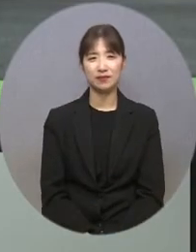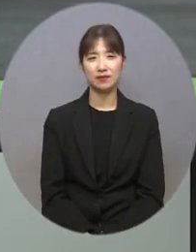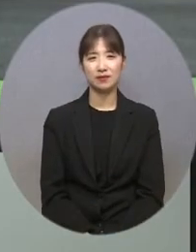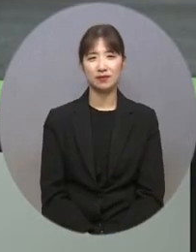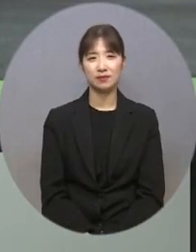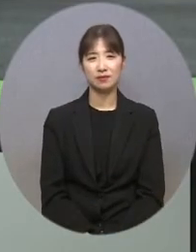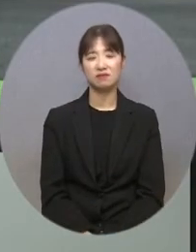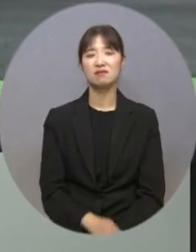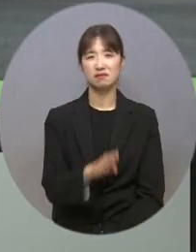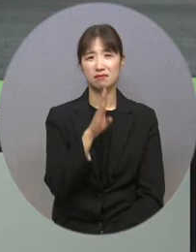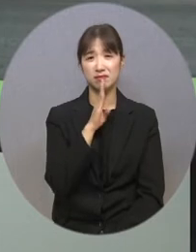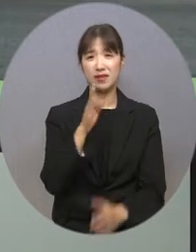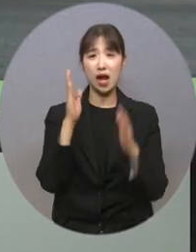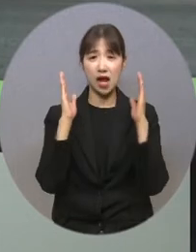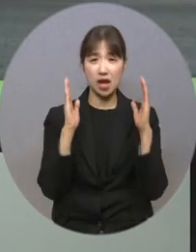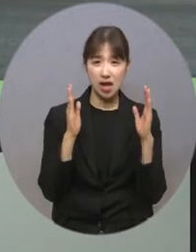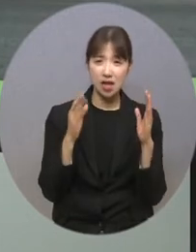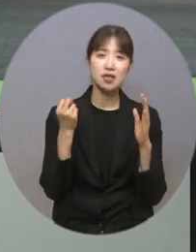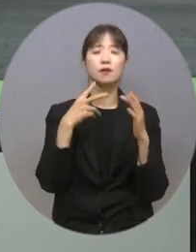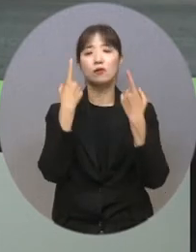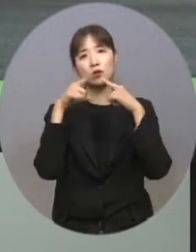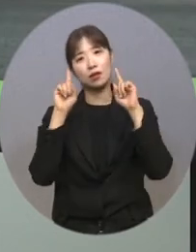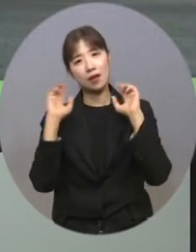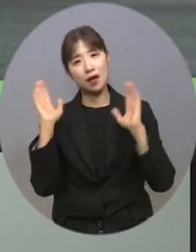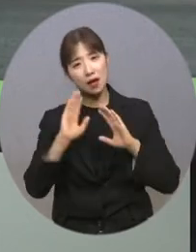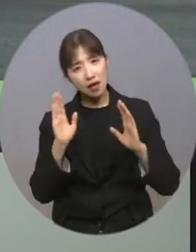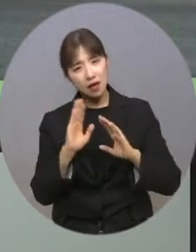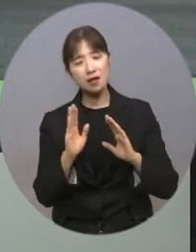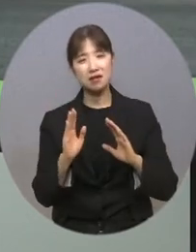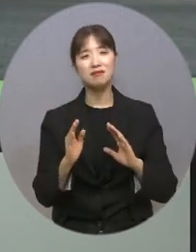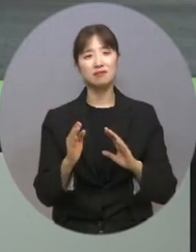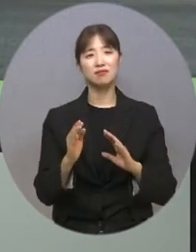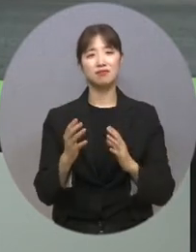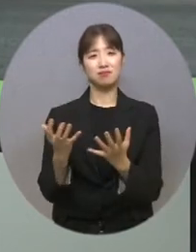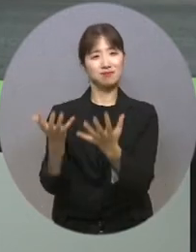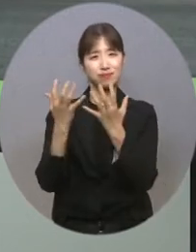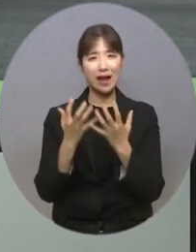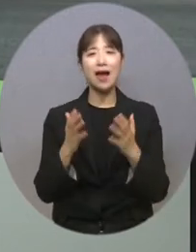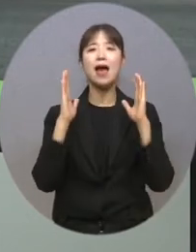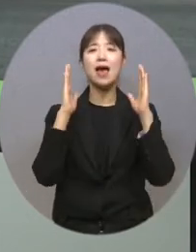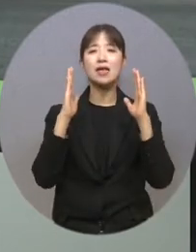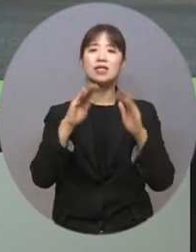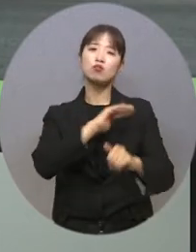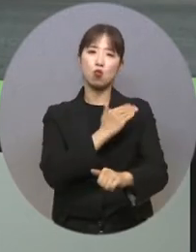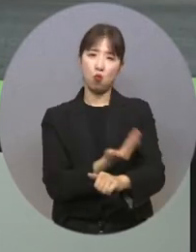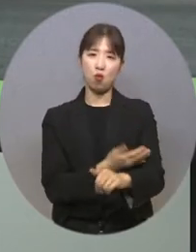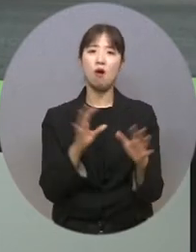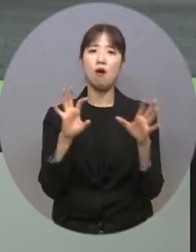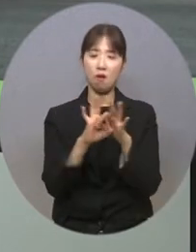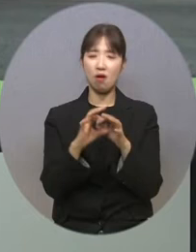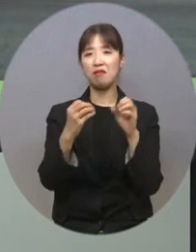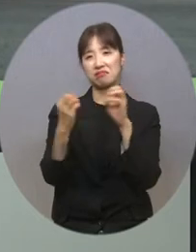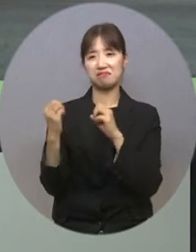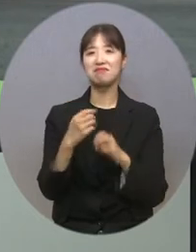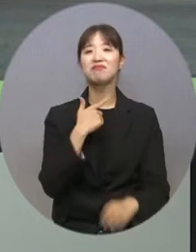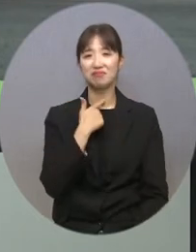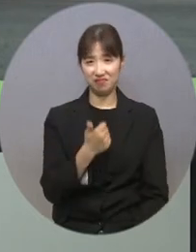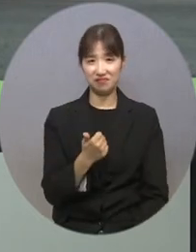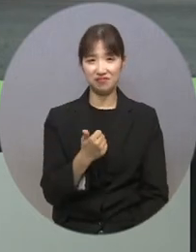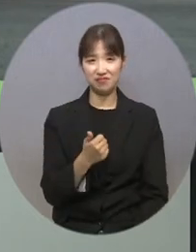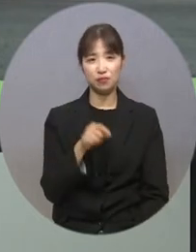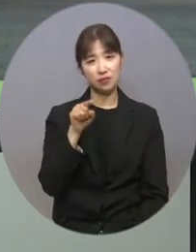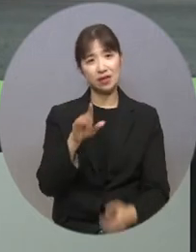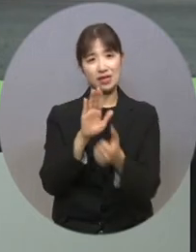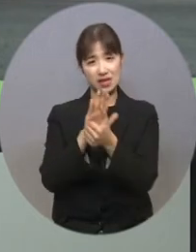뭐 박스 어 대 학생들 이런 분들 모셔서 이 학습권 에 대한 얘기도 나눈 적이 있어요 그때 이제